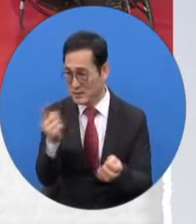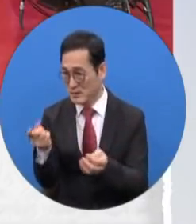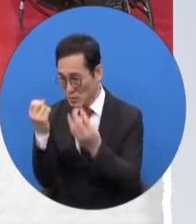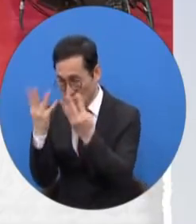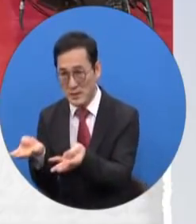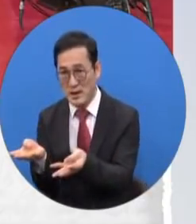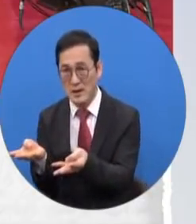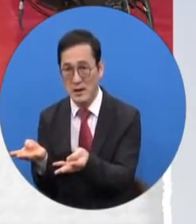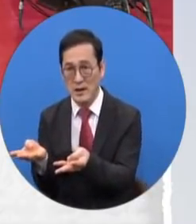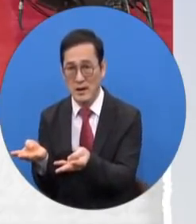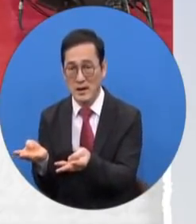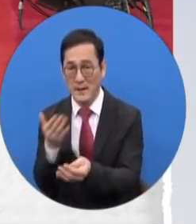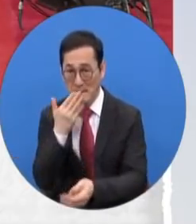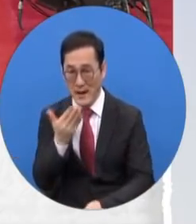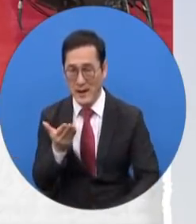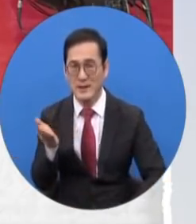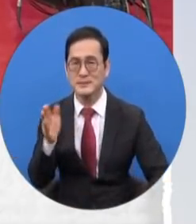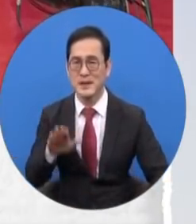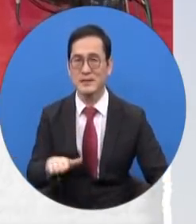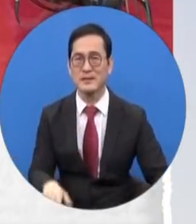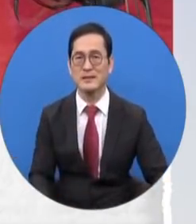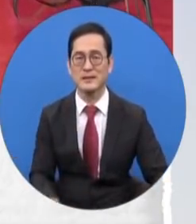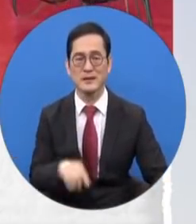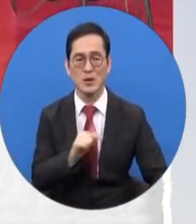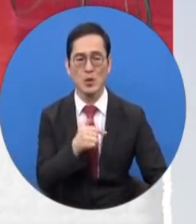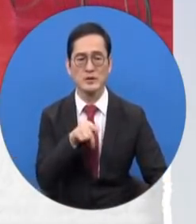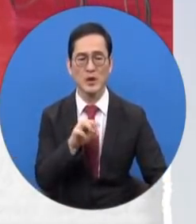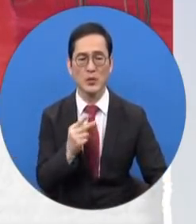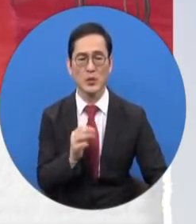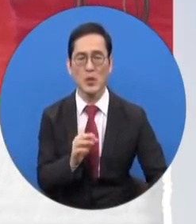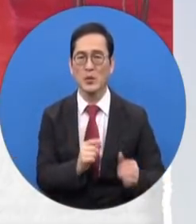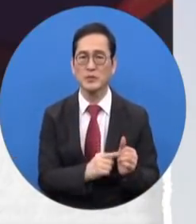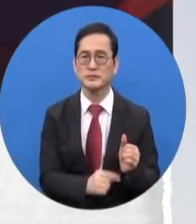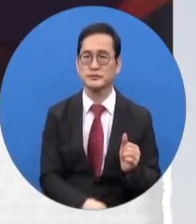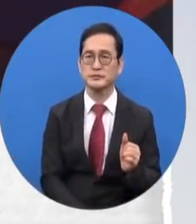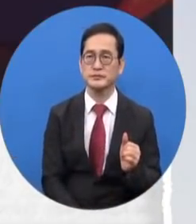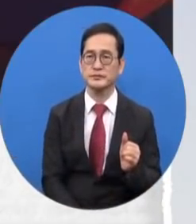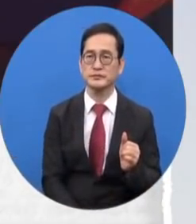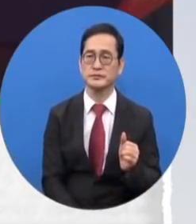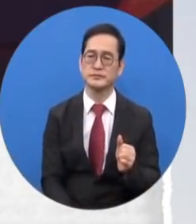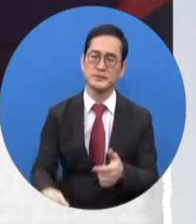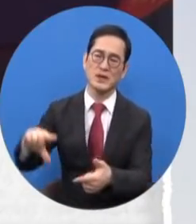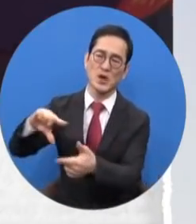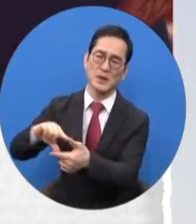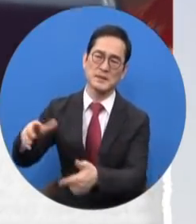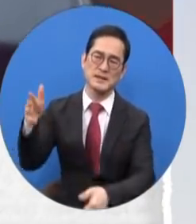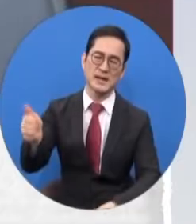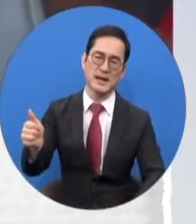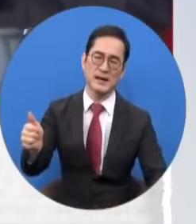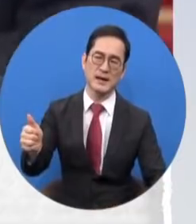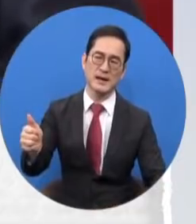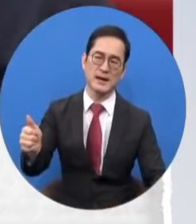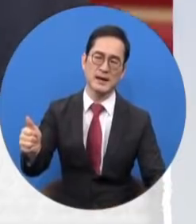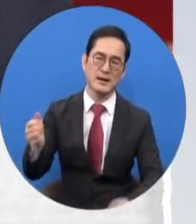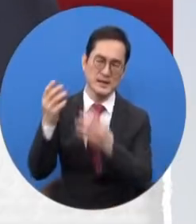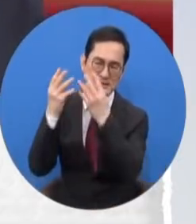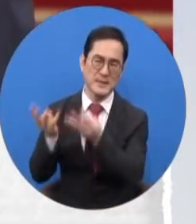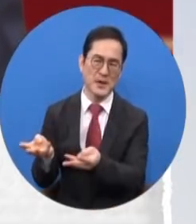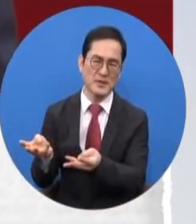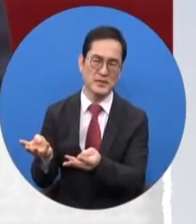대통령을 충분히 사면할 수 있지만 권성동 의원이 지적한 바와 같이 김경수 전 경남지사와의 사면을 염두에